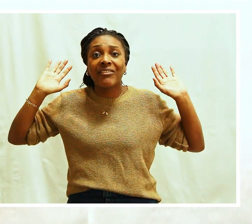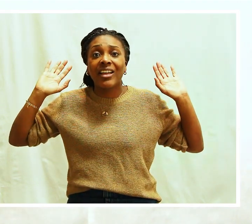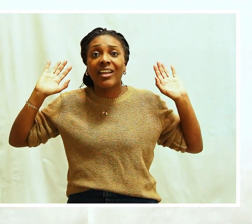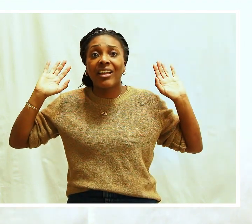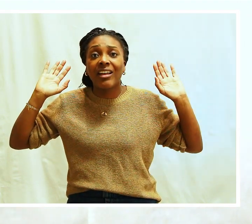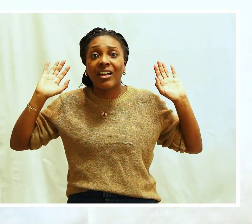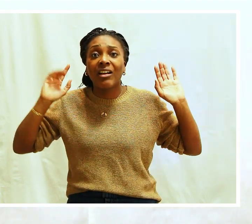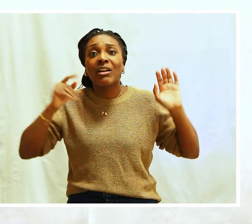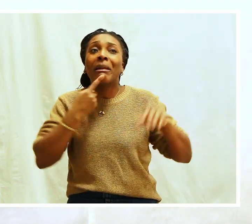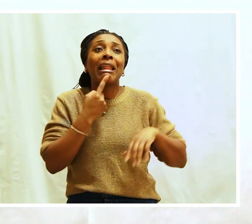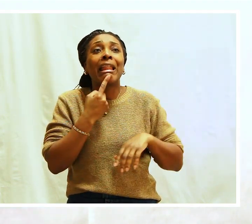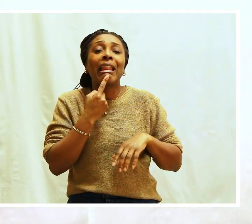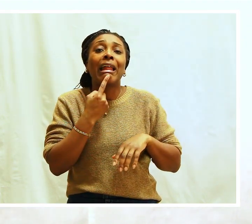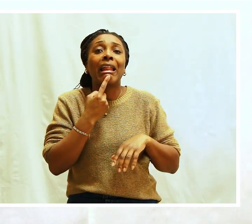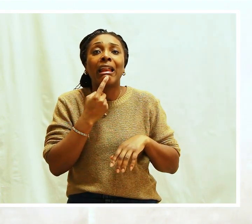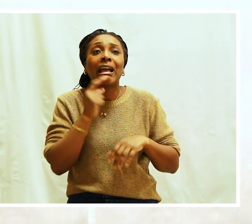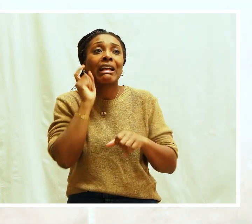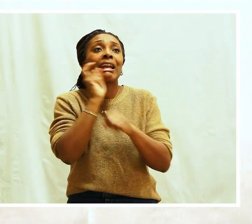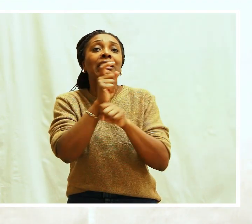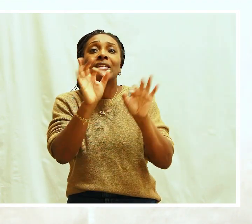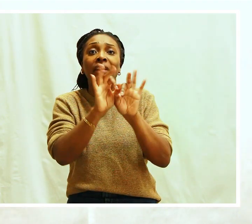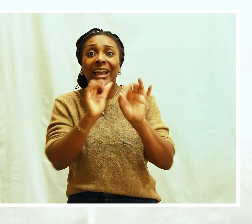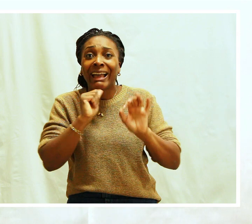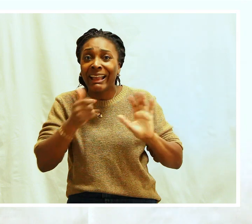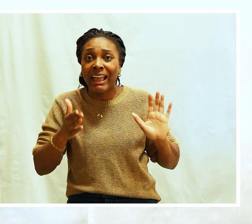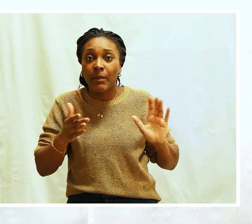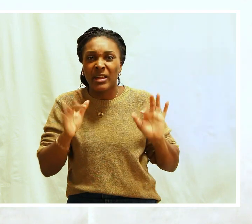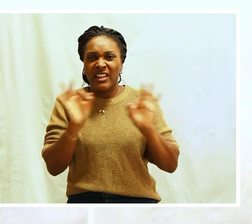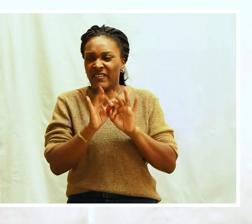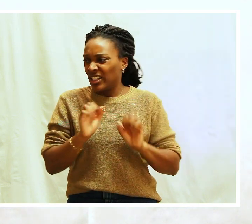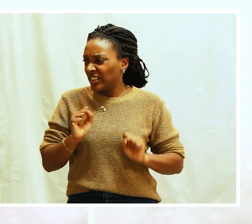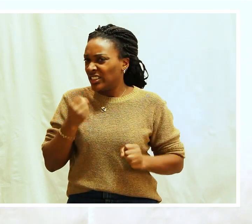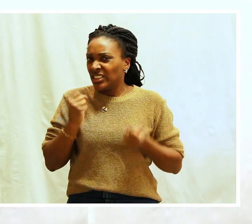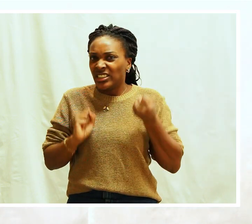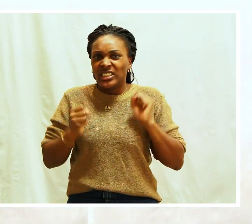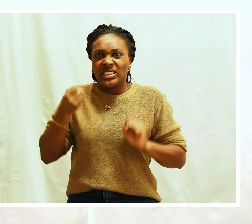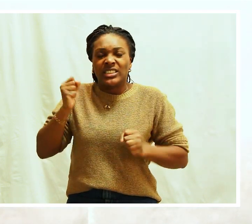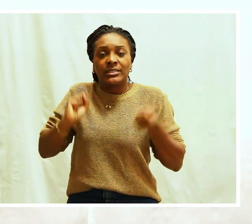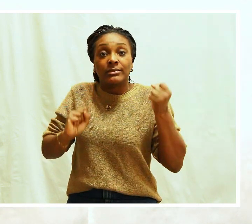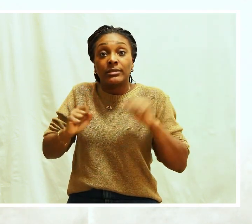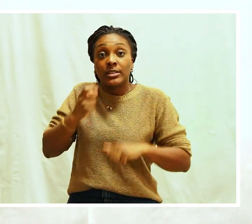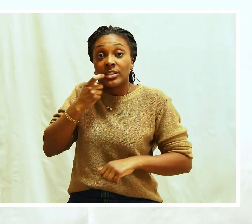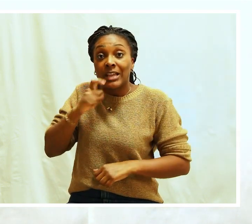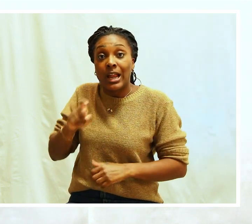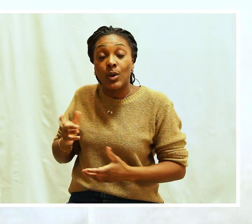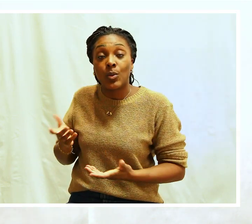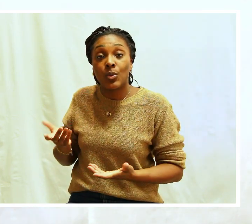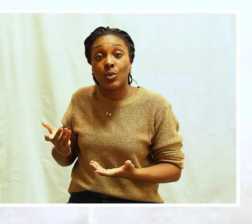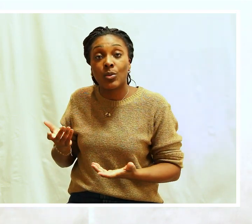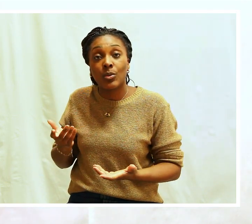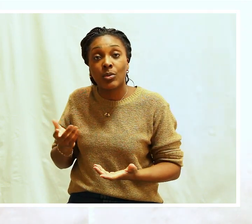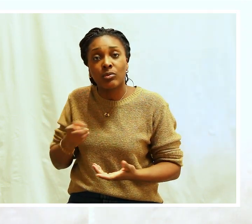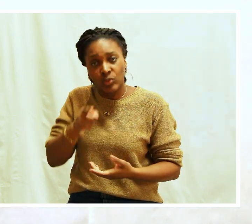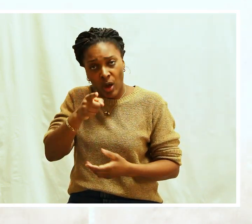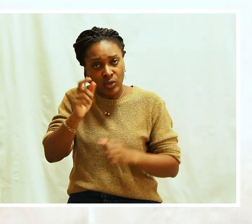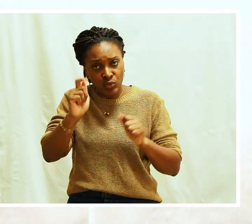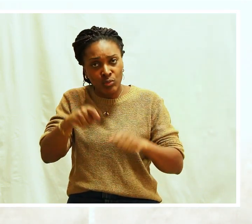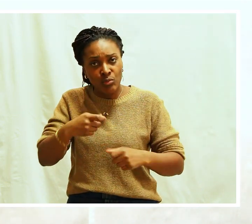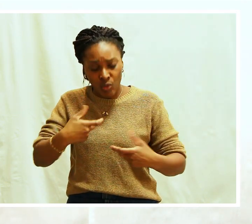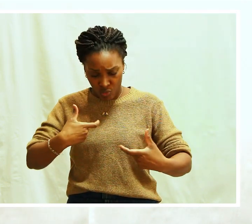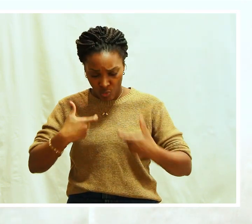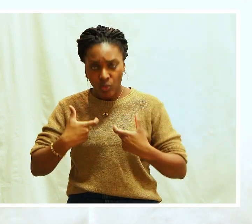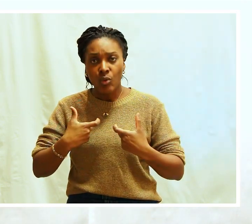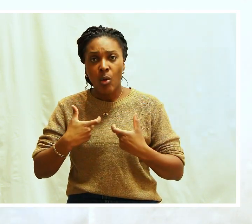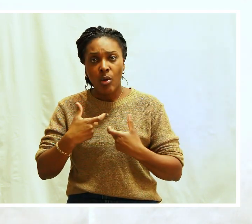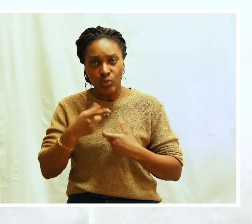frères. Mais eux commençaient à vouloir le détruire. Peut-être c'est dans ta situation. Aujourd'hui, tu peux être maître des circonstances dans